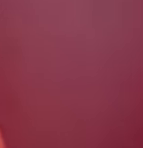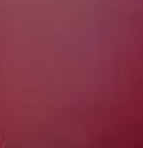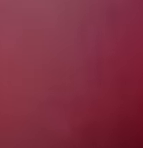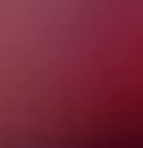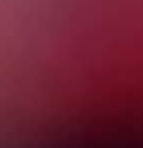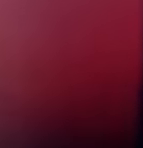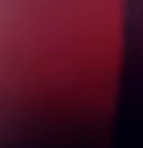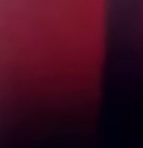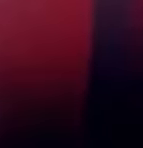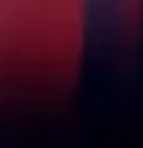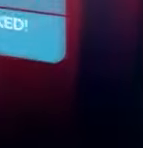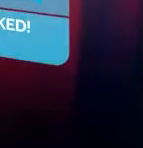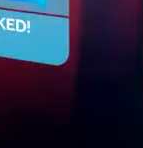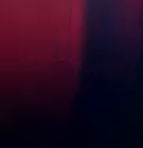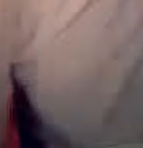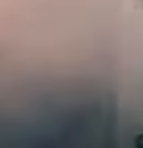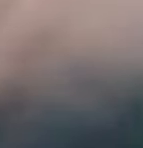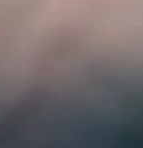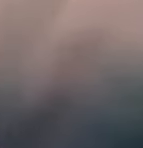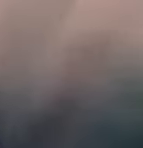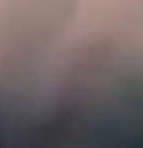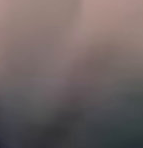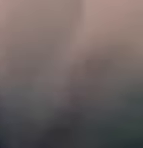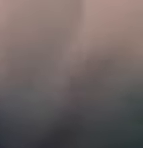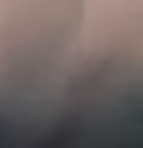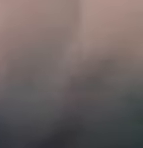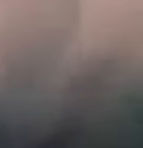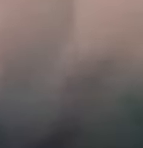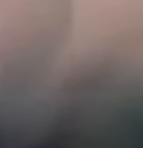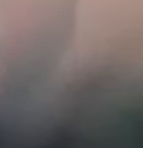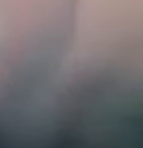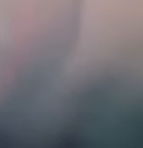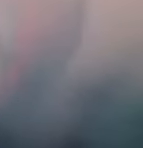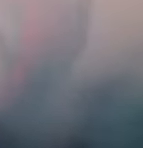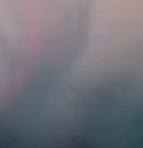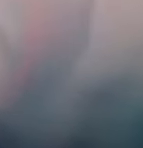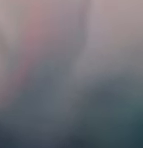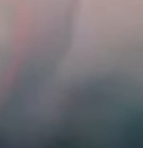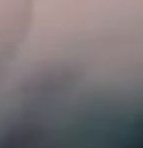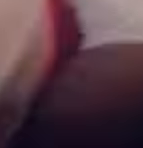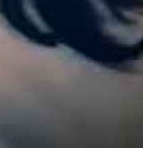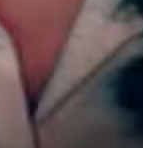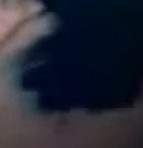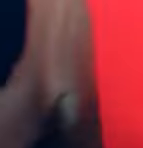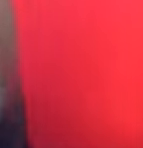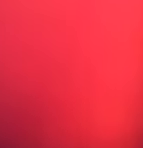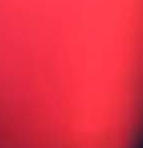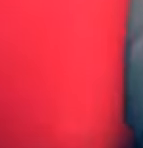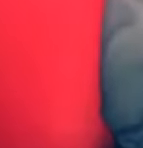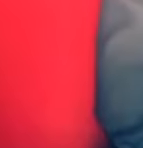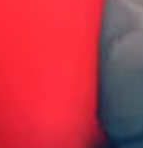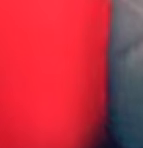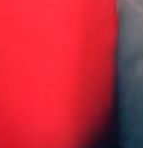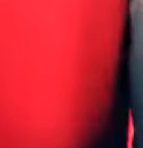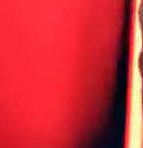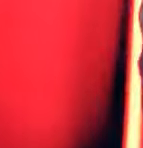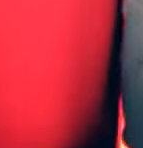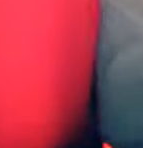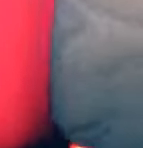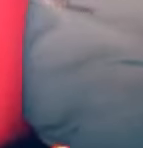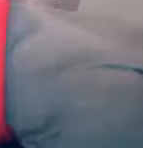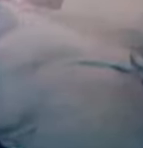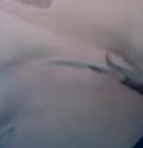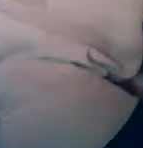Lipa na ang mga bogus. Padami ng padami ang kung ano-anong modus. At mga